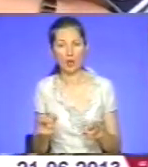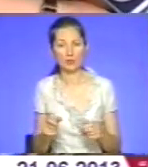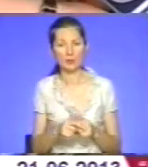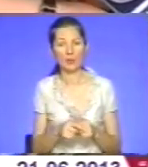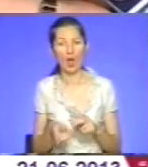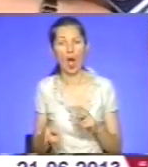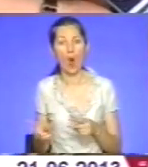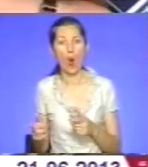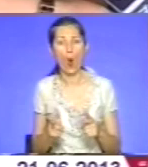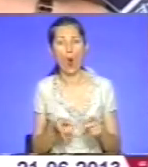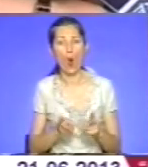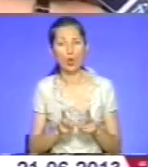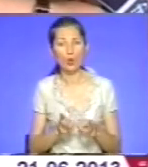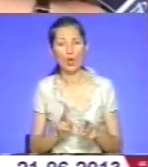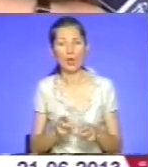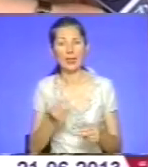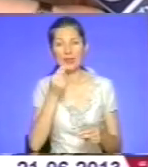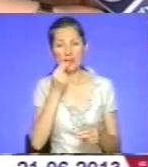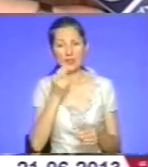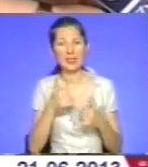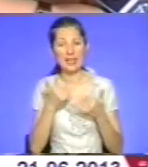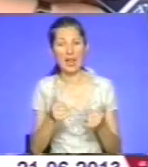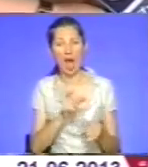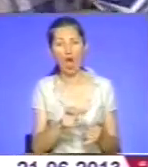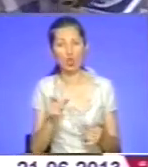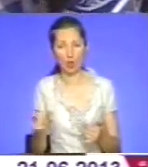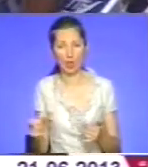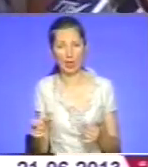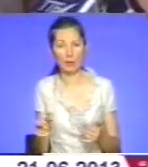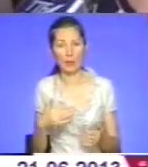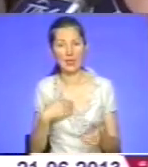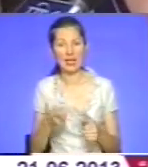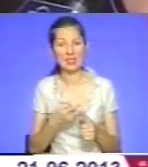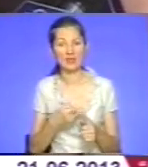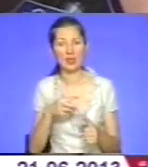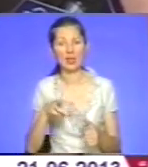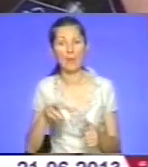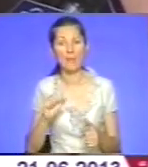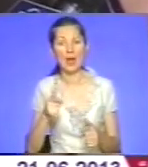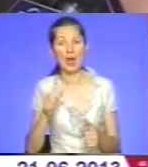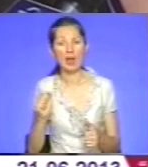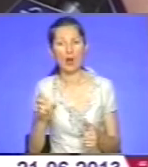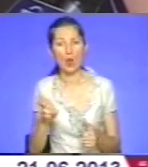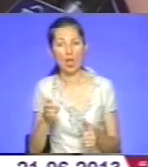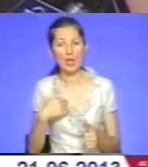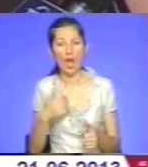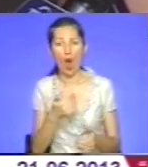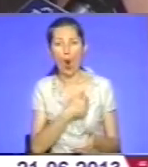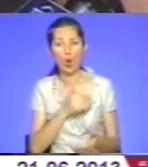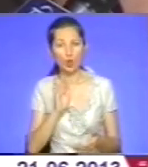Кухар готує їсти для людей. Мене звати Магера Богдан. Я хочу